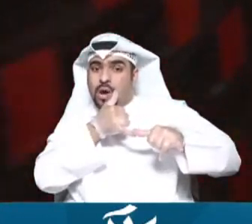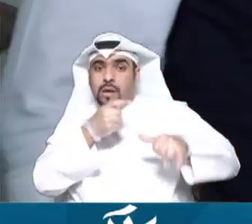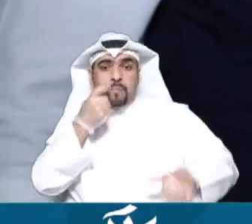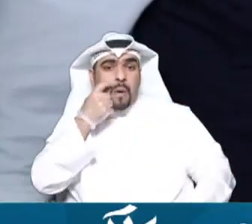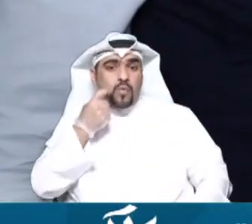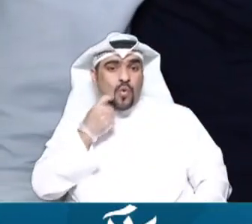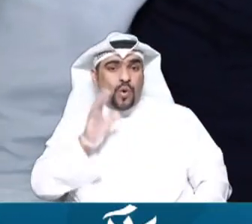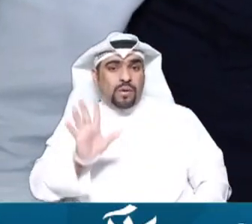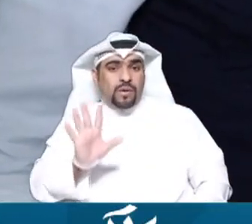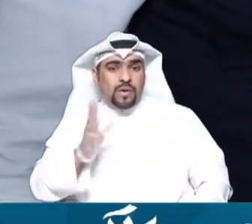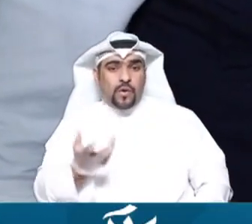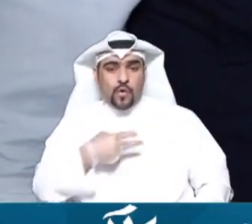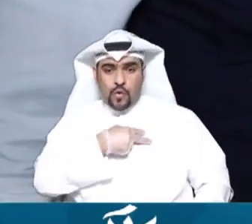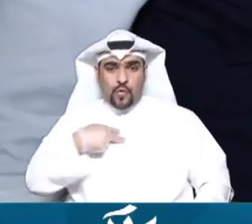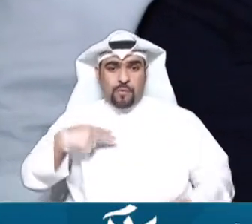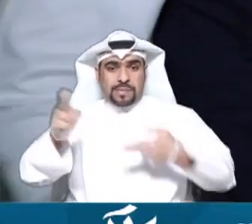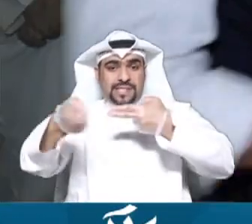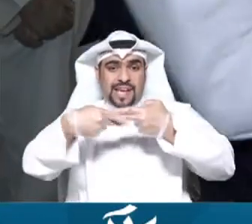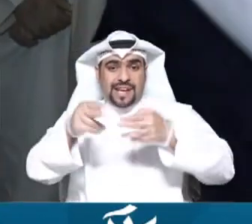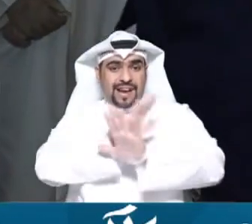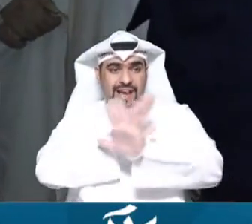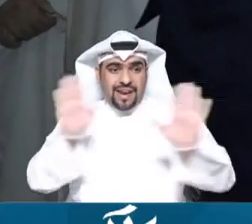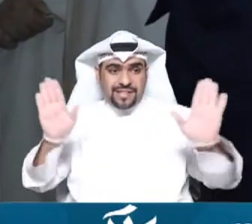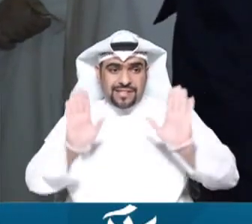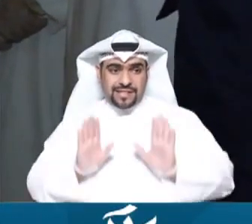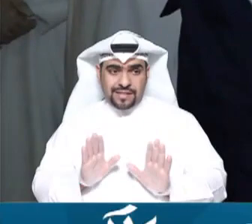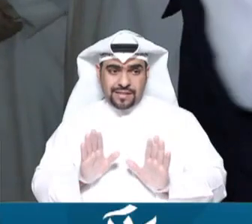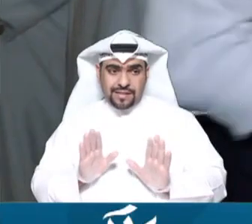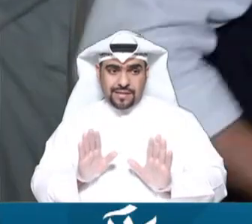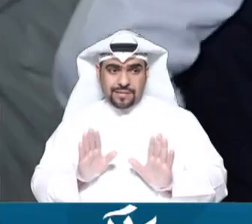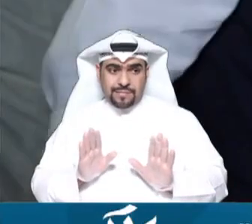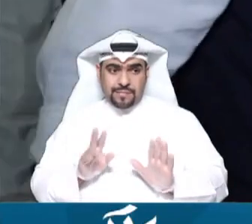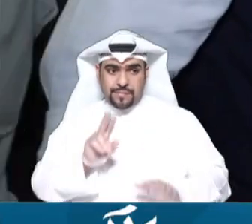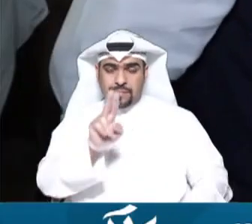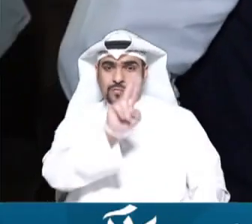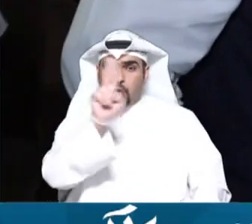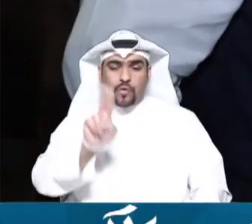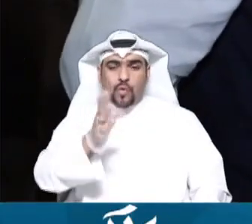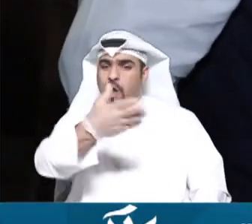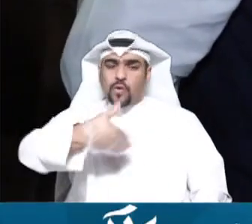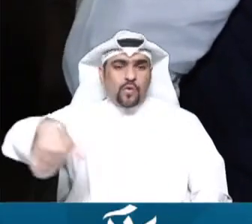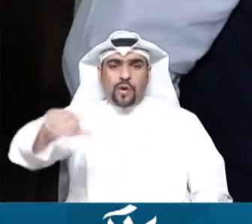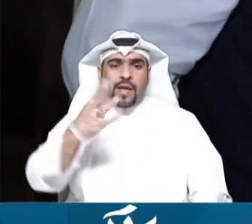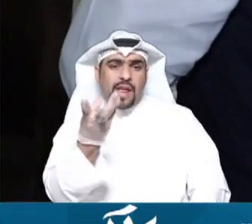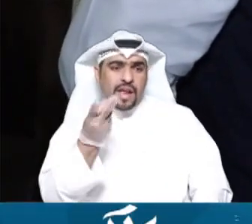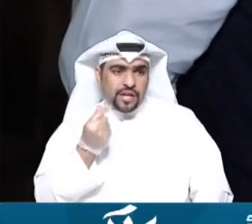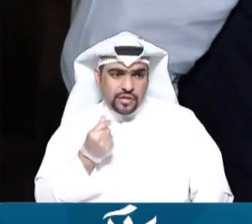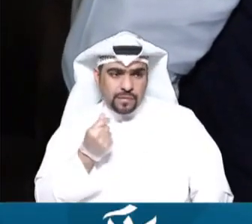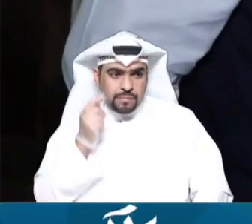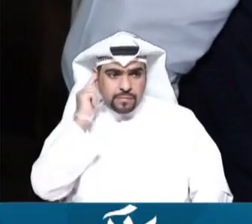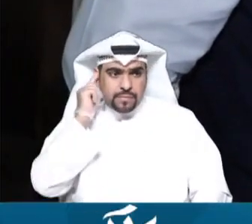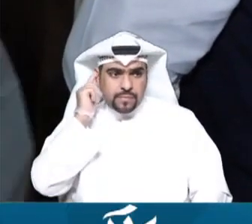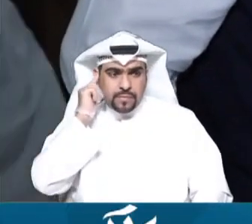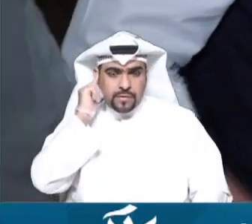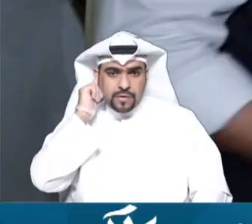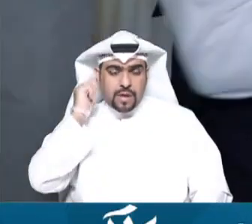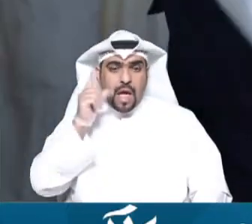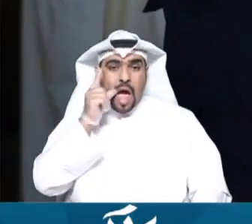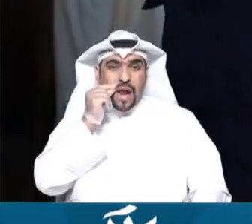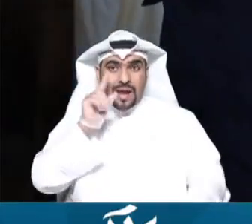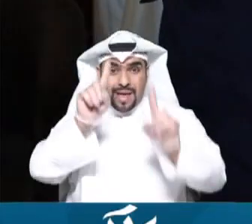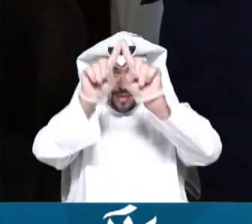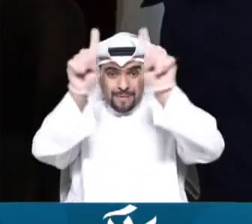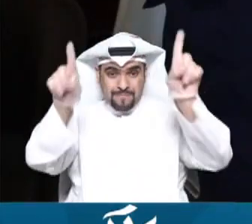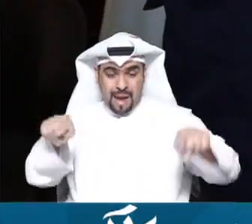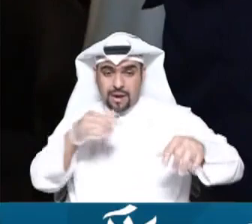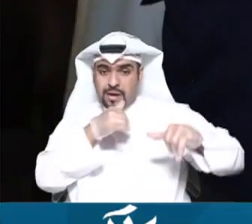احمد؟ نحش وانا كمان نحش. كلهم يعني كم واحد انتم؟ لا انا شايفه نفسه صاحب الشيشه قال لي روح. لا انت